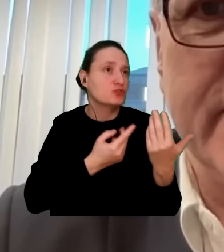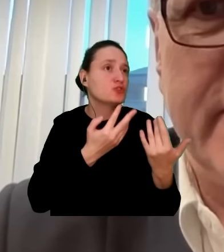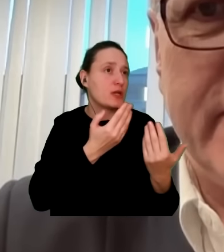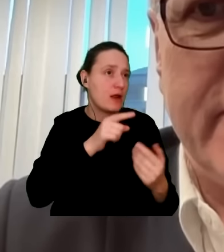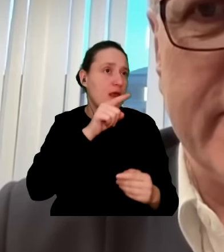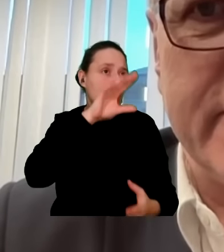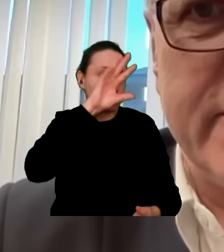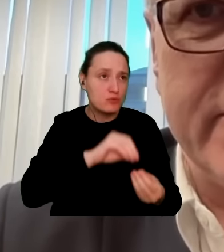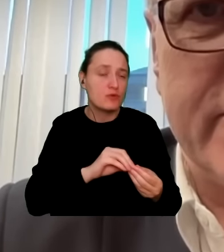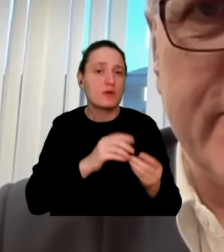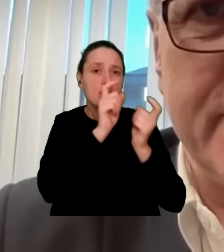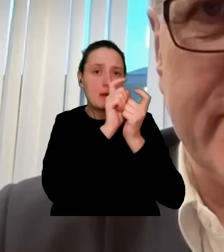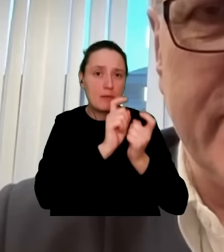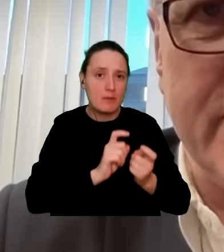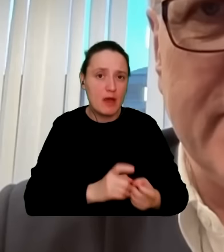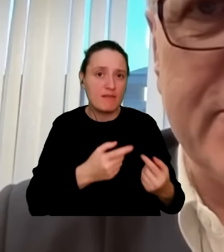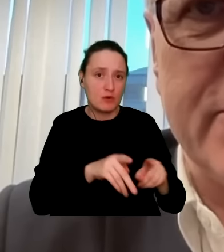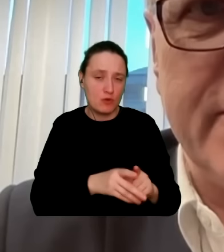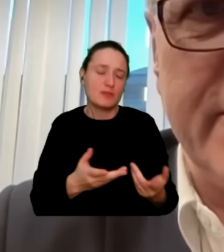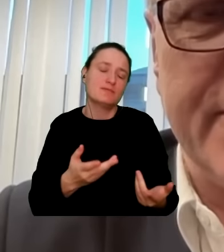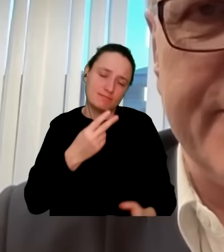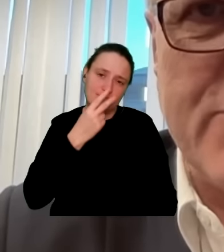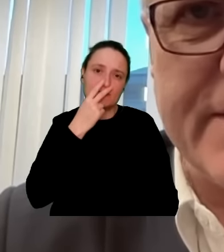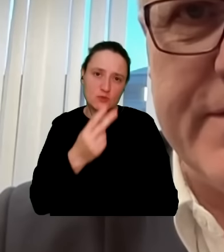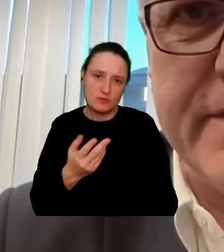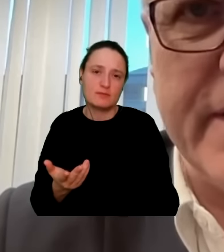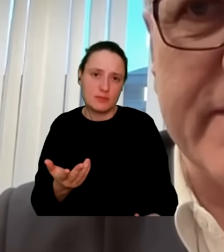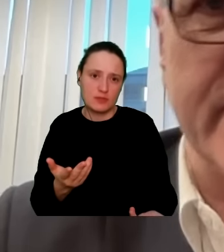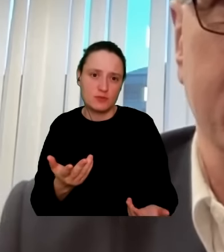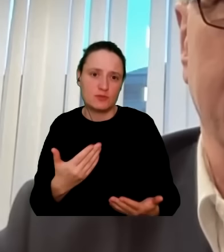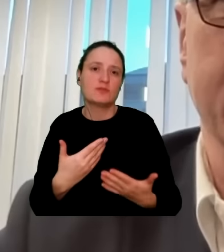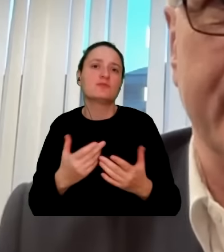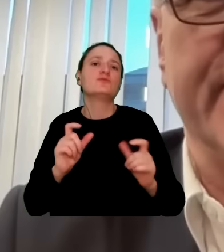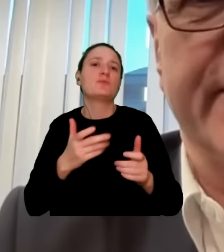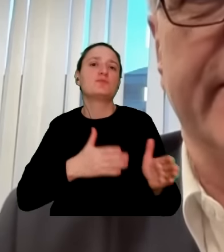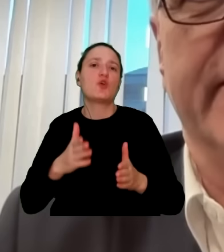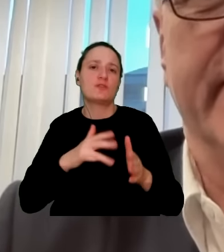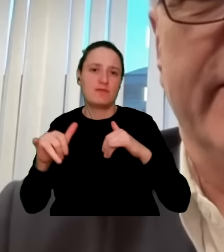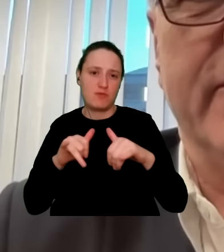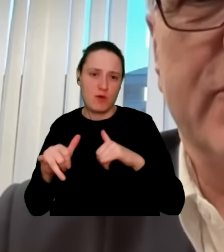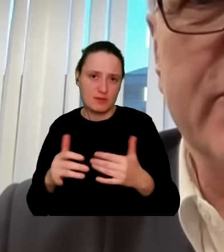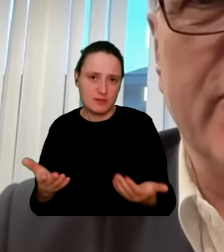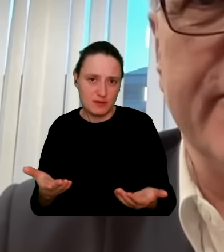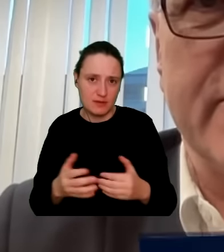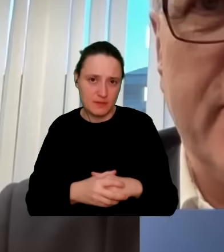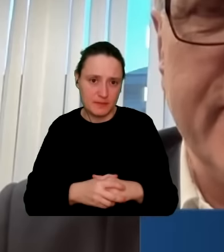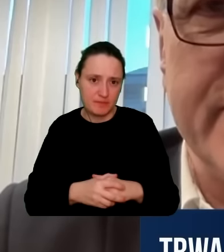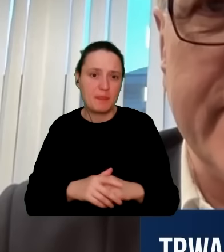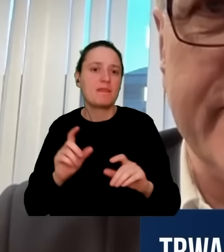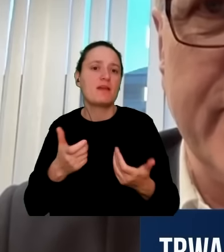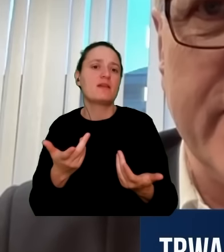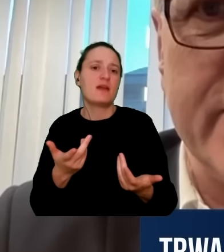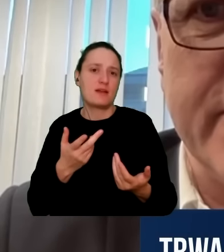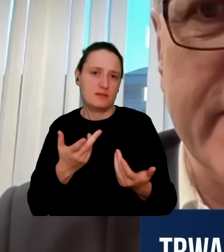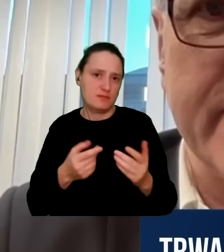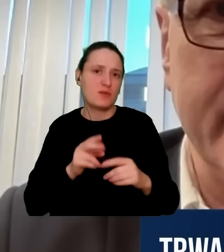tego, no, z czym ci ludzie przyszli do władzy, jak traktowali swoje, no, w cudzysłowie,